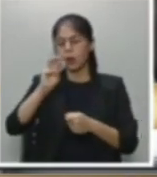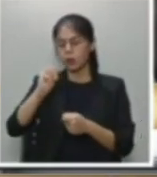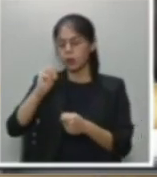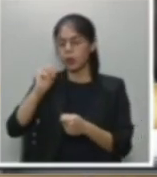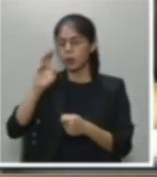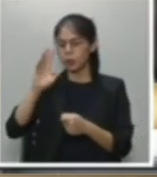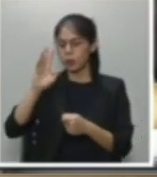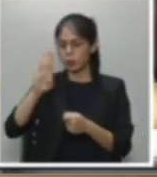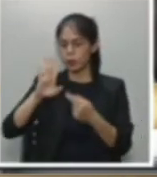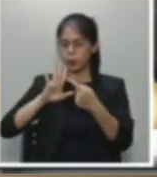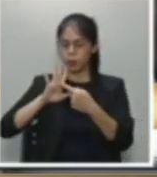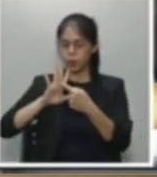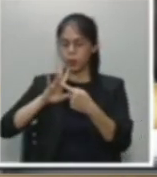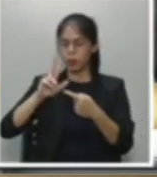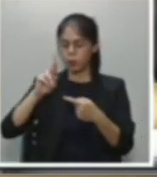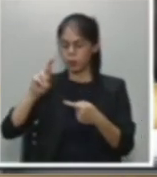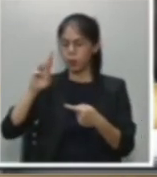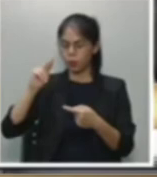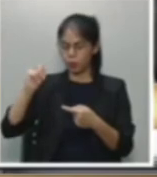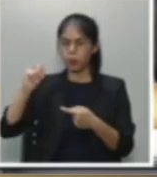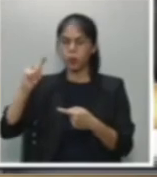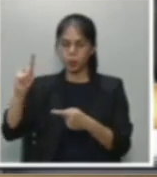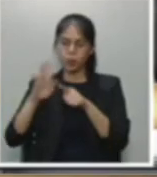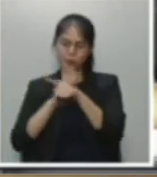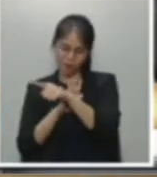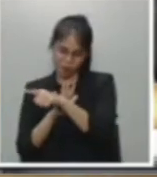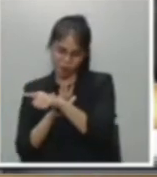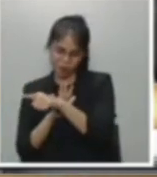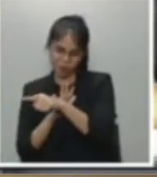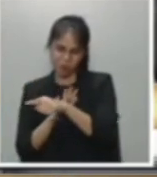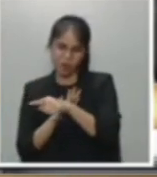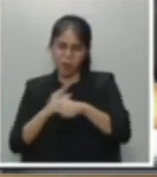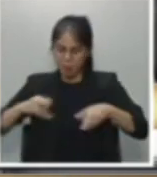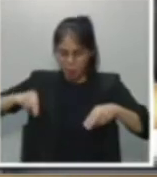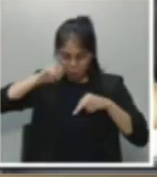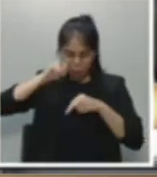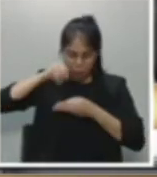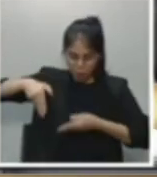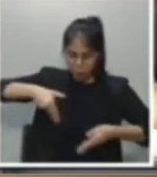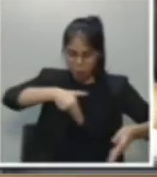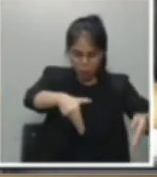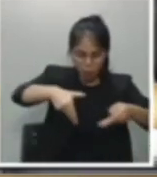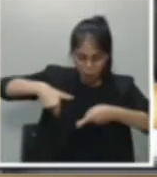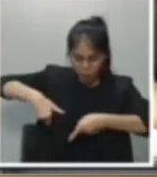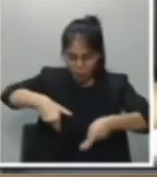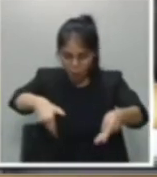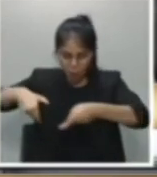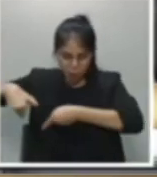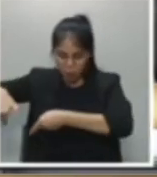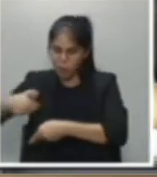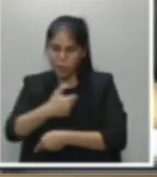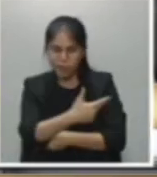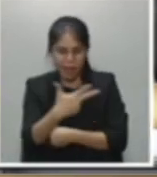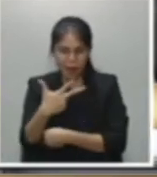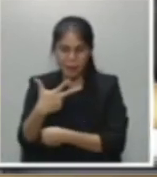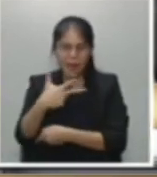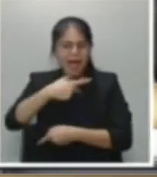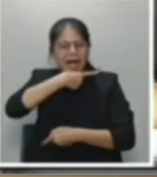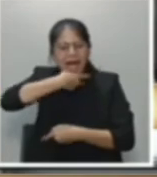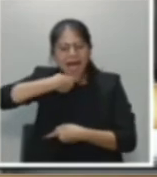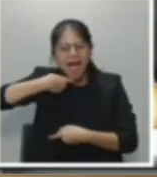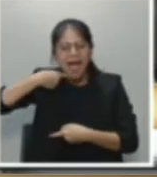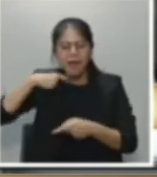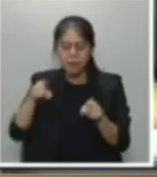พรมลำน้ำเซินและลำน้ำทิกนะครับก็แห้งแล้งเช่นกันนะครับก็เ